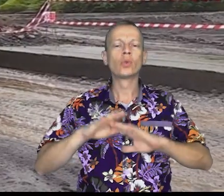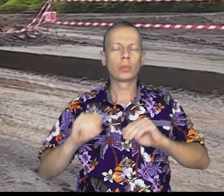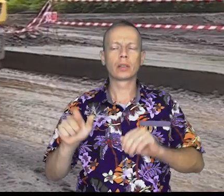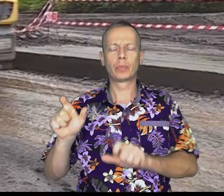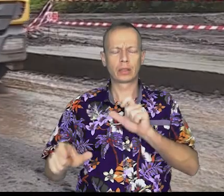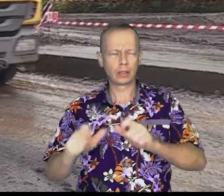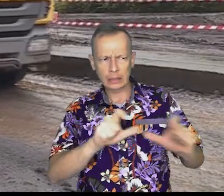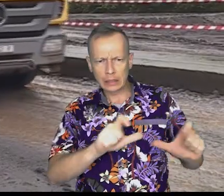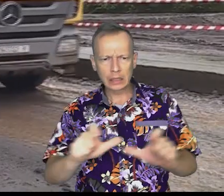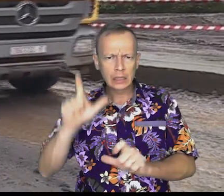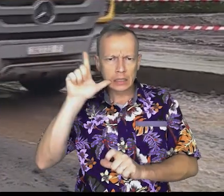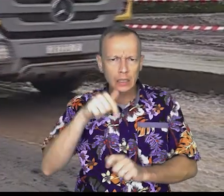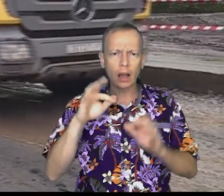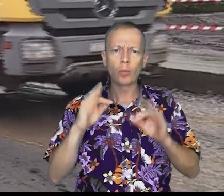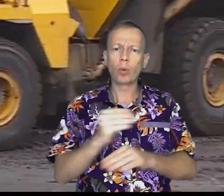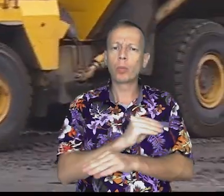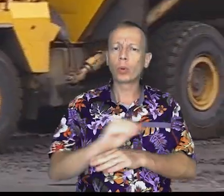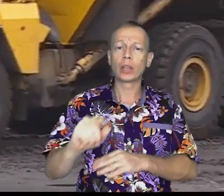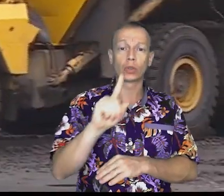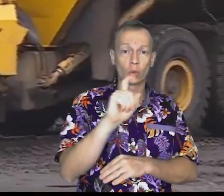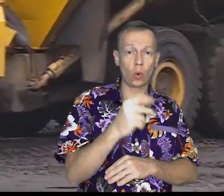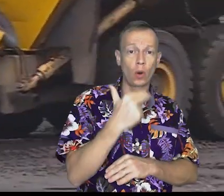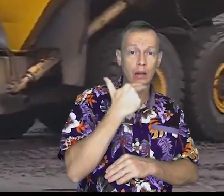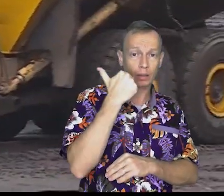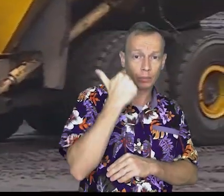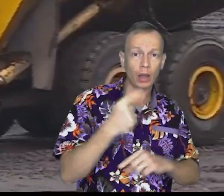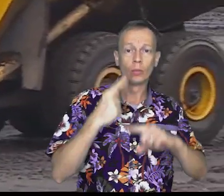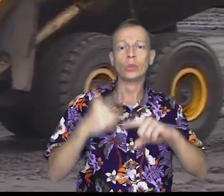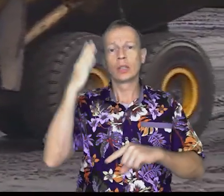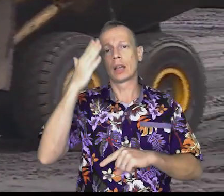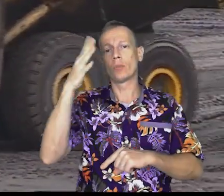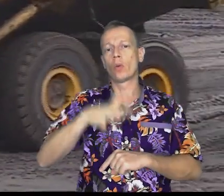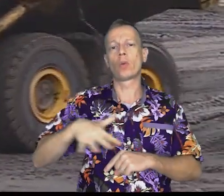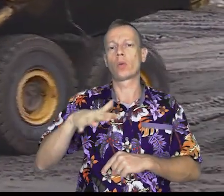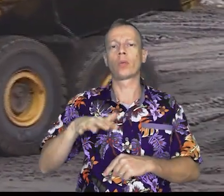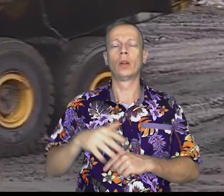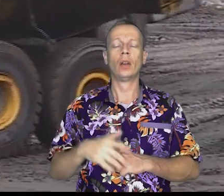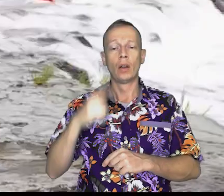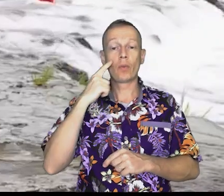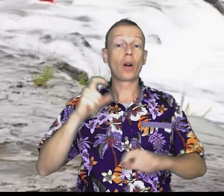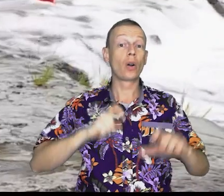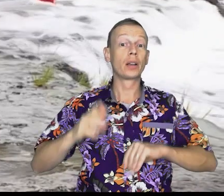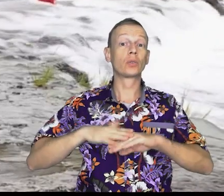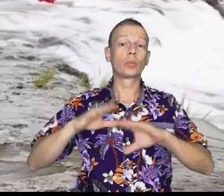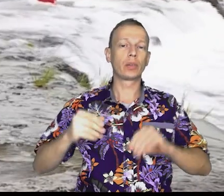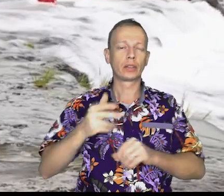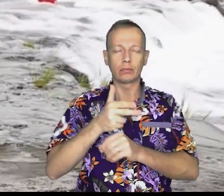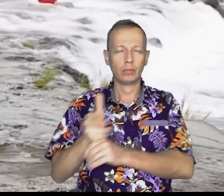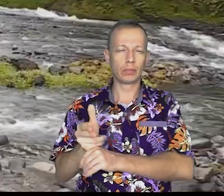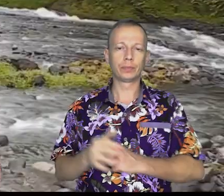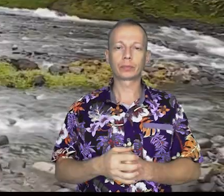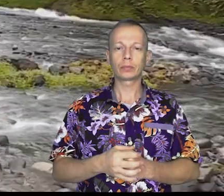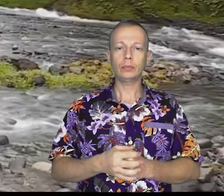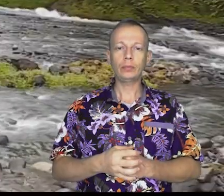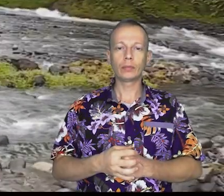de la qualité de l'eau et de la protection de la faune. Écoutez Hinatea Duchelin de Maramanoui au micro de Heidi Enko. Nous